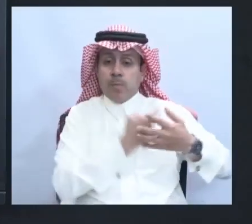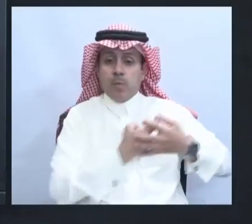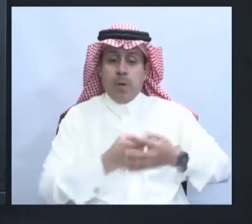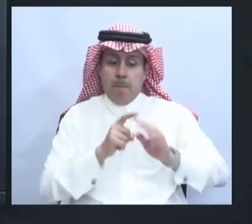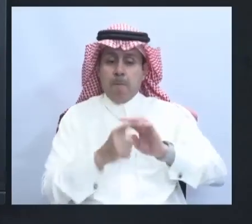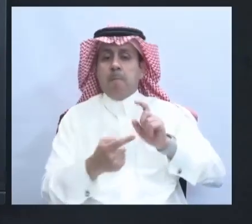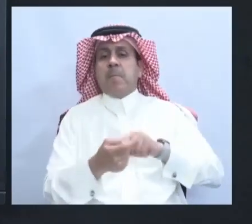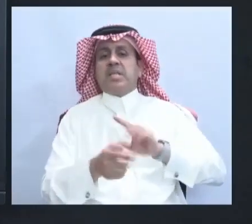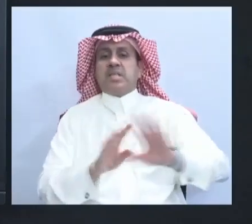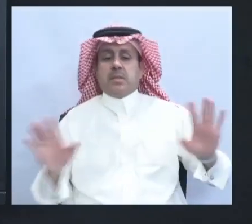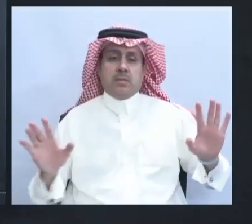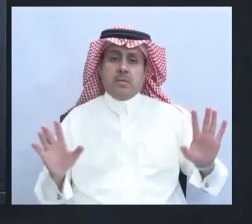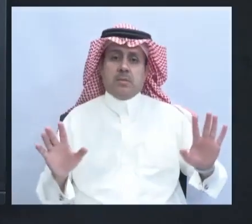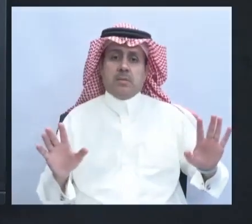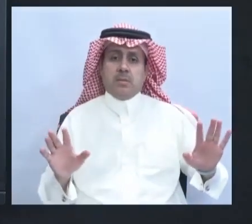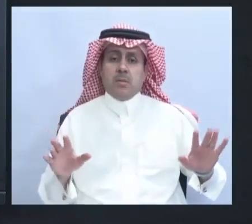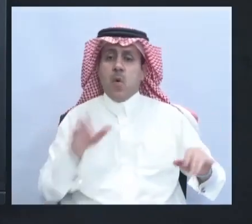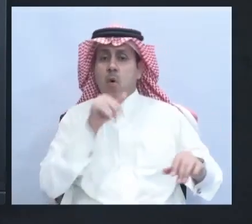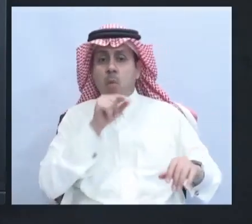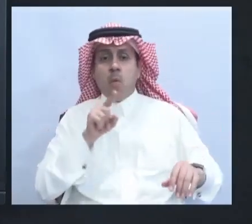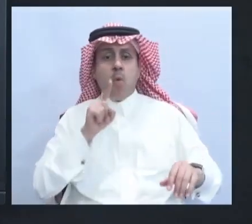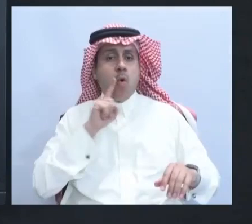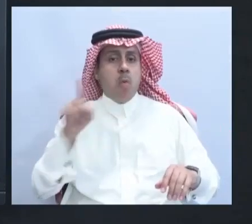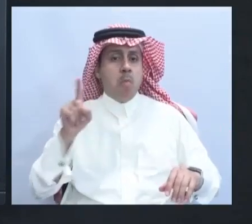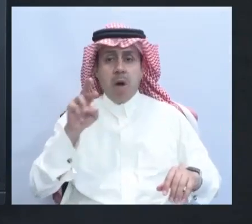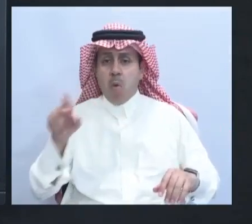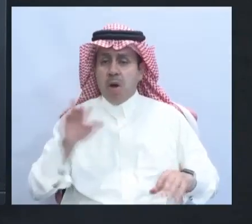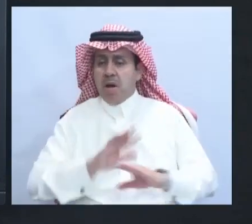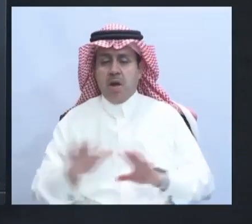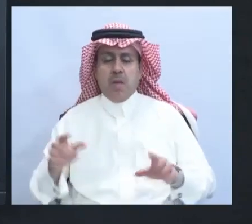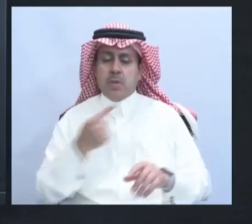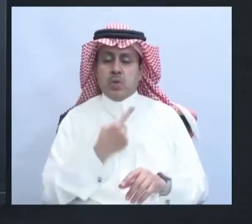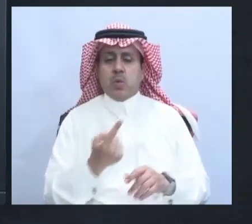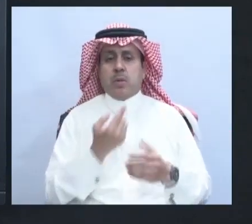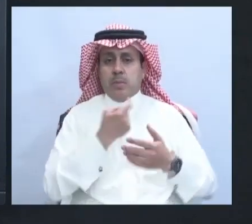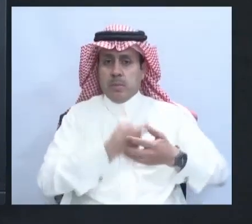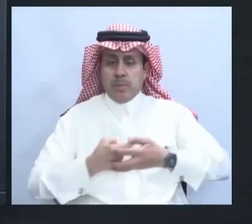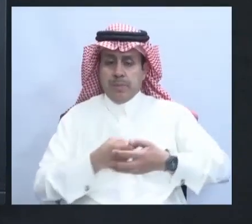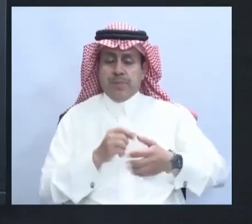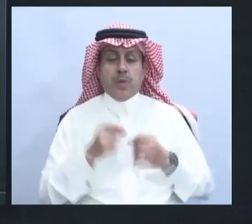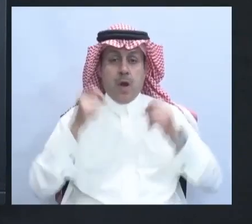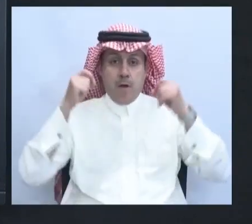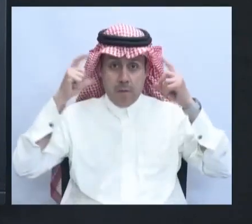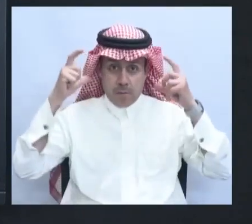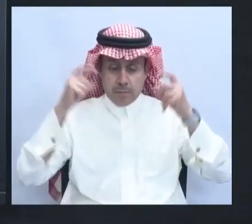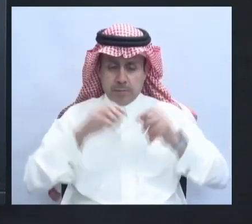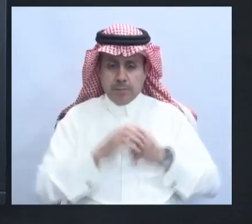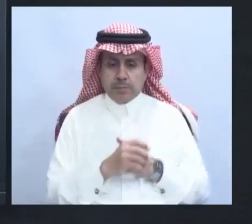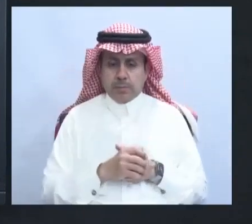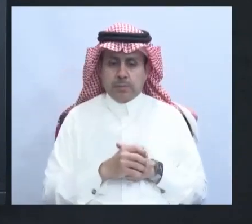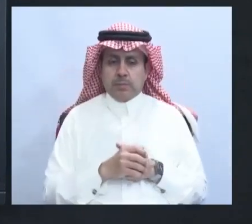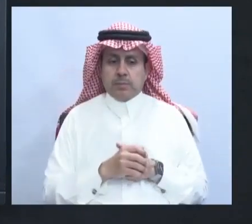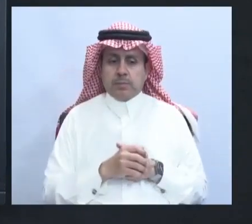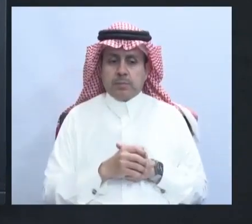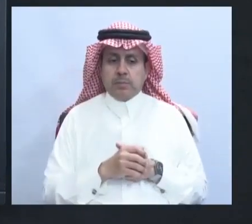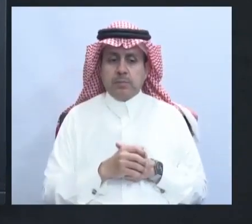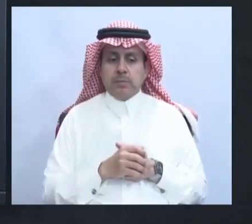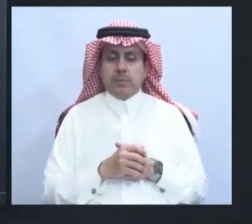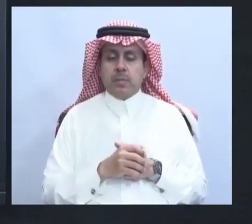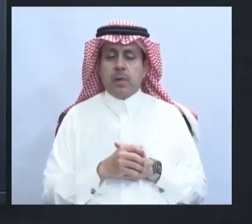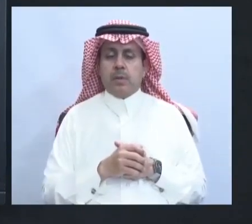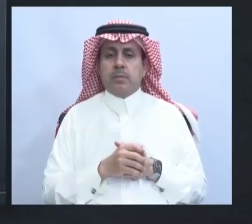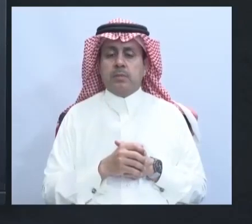فقط دون ابويه واخوانه وسائر اقاربه لا ان نفهم هذا جيدا حتى لا يختلط